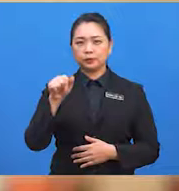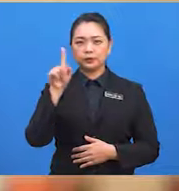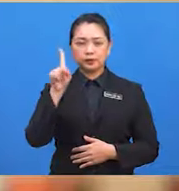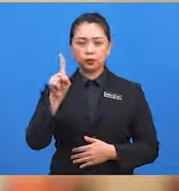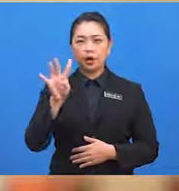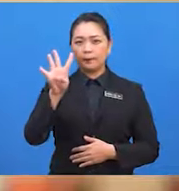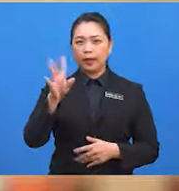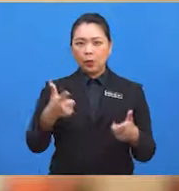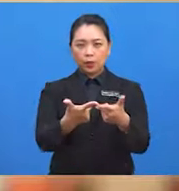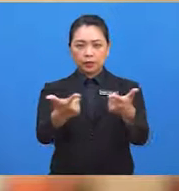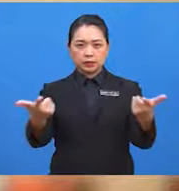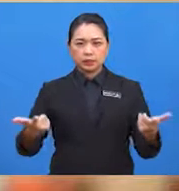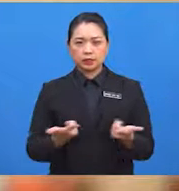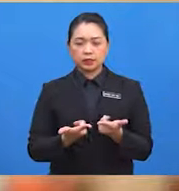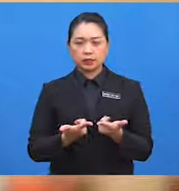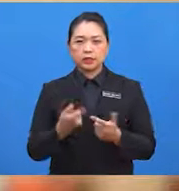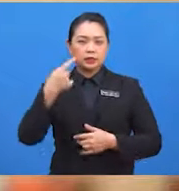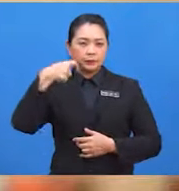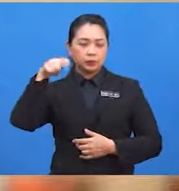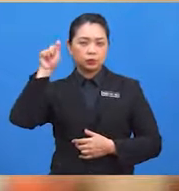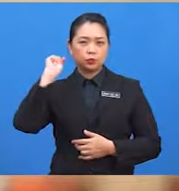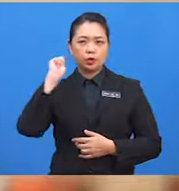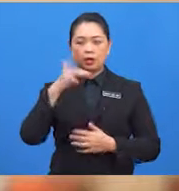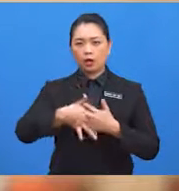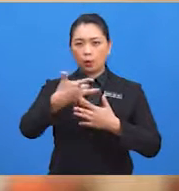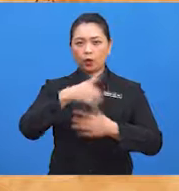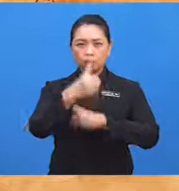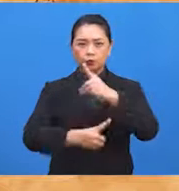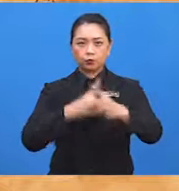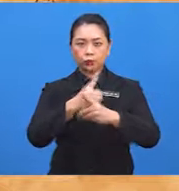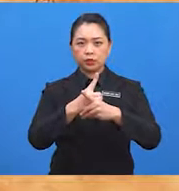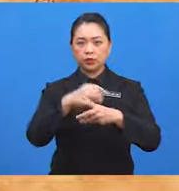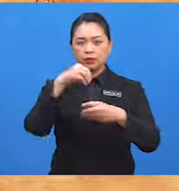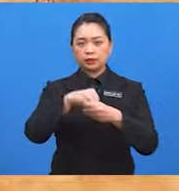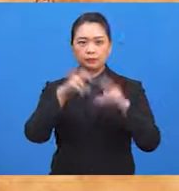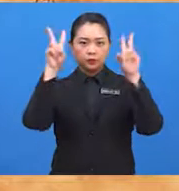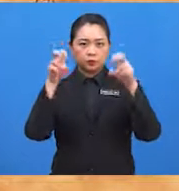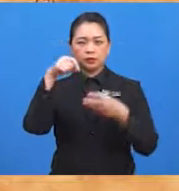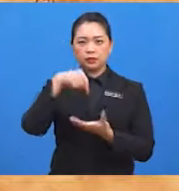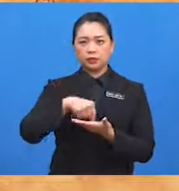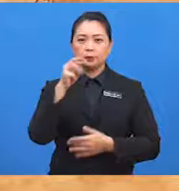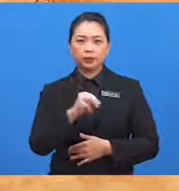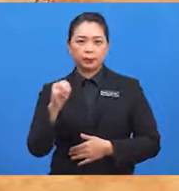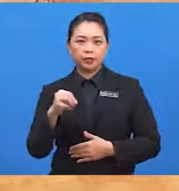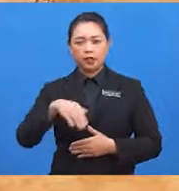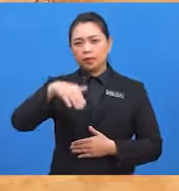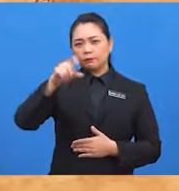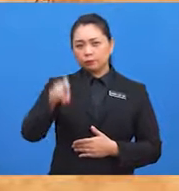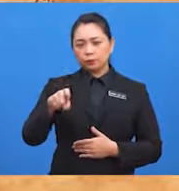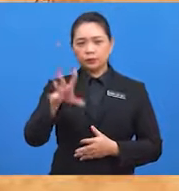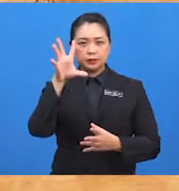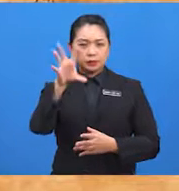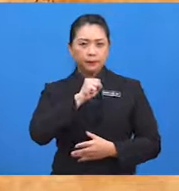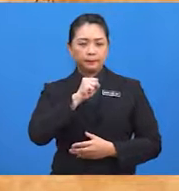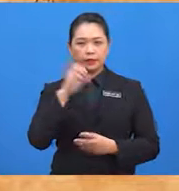5.1 4 lokasi tamadun awal dunia. Dalam tajuk ini, murid-murid perlu mencapai